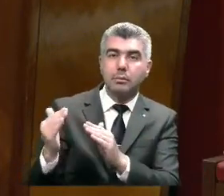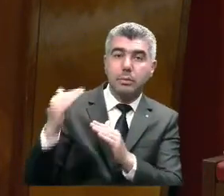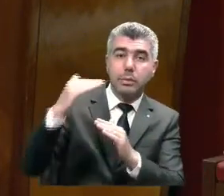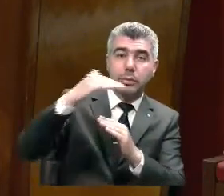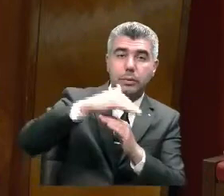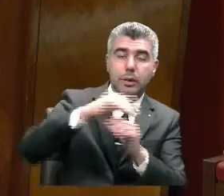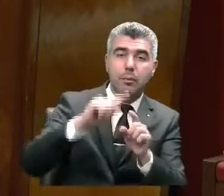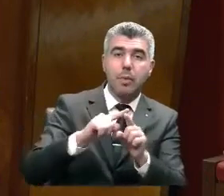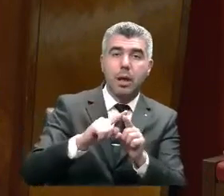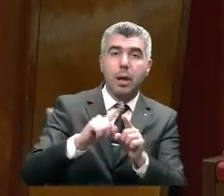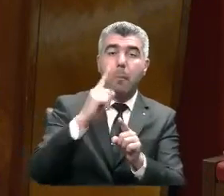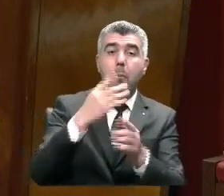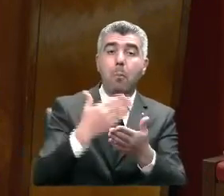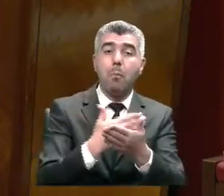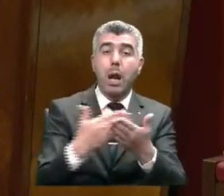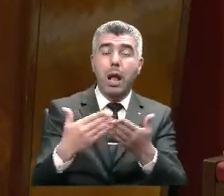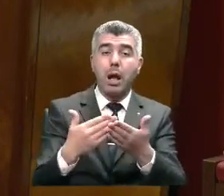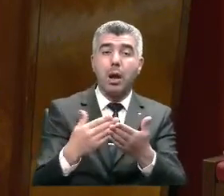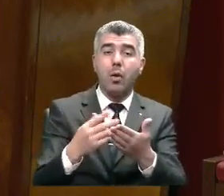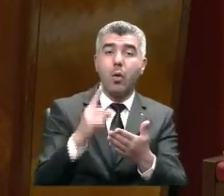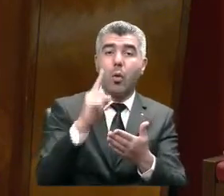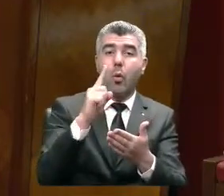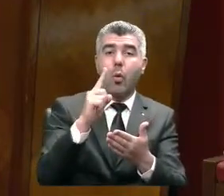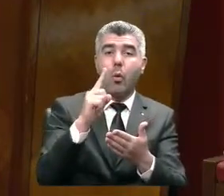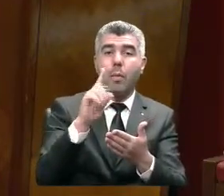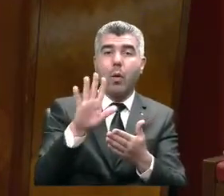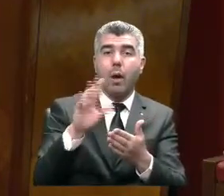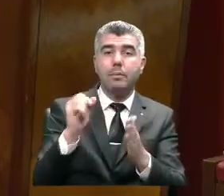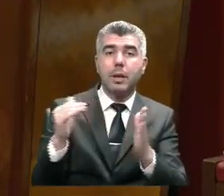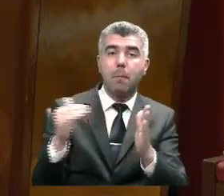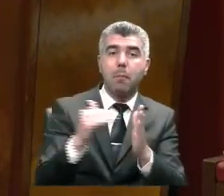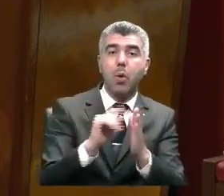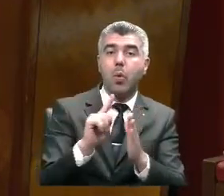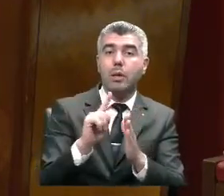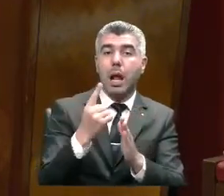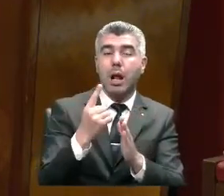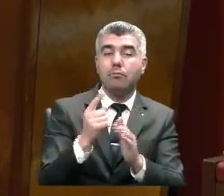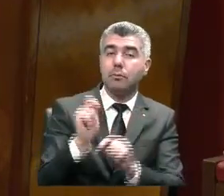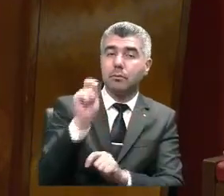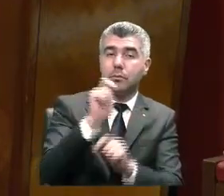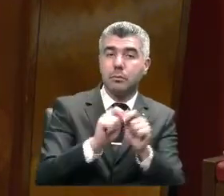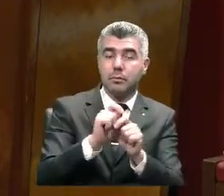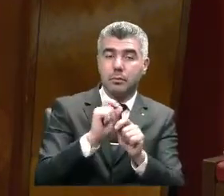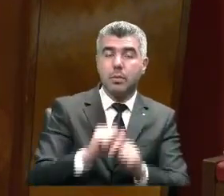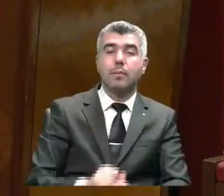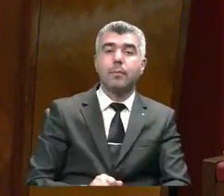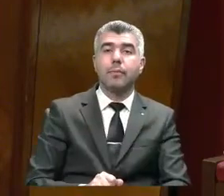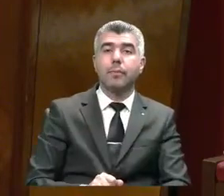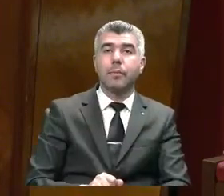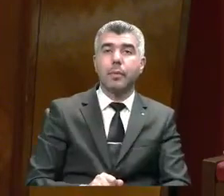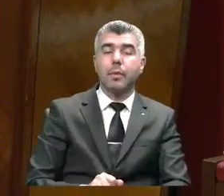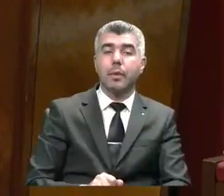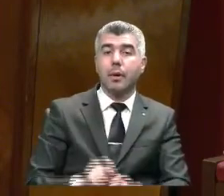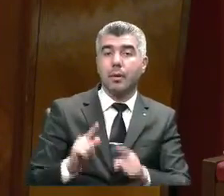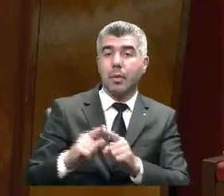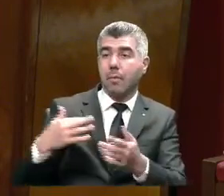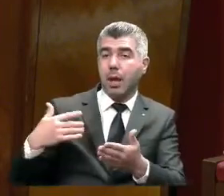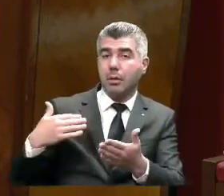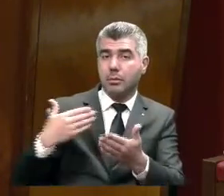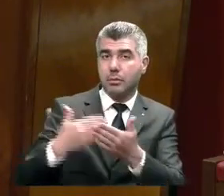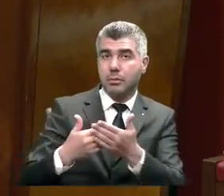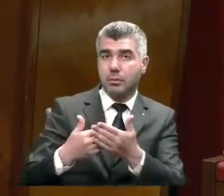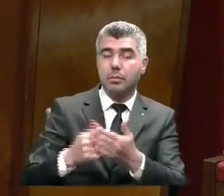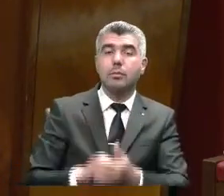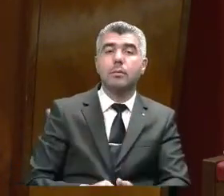مالي وصل الى مليار ونصف مليون درهم خلال فتره مليار و 500 مليون درهم عفوا